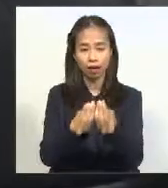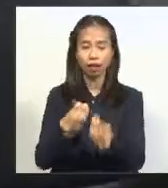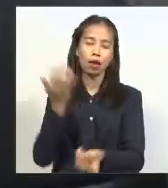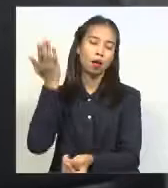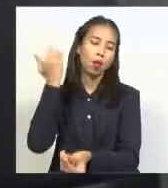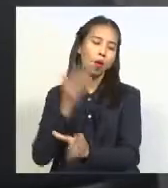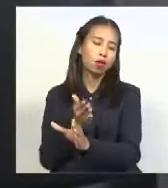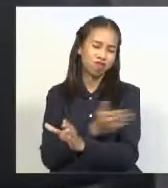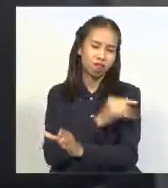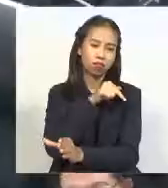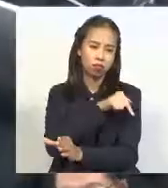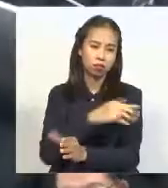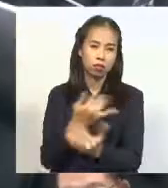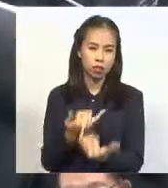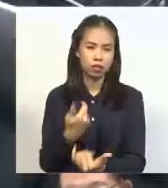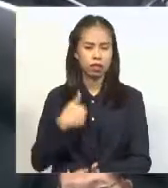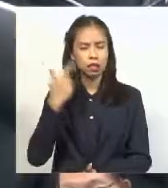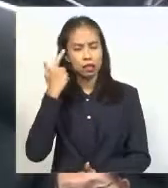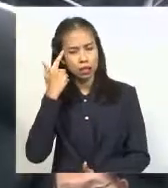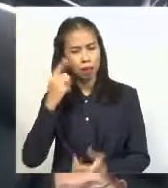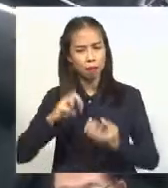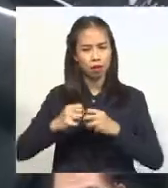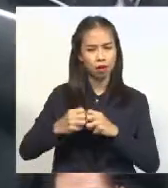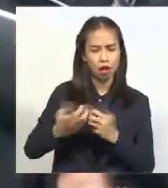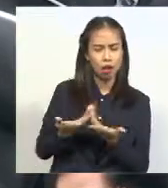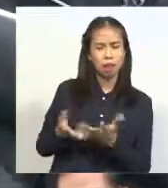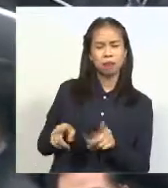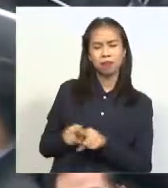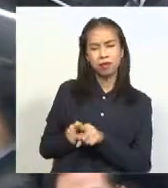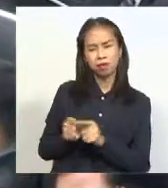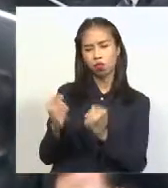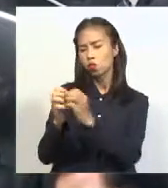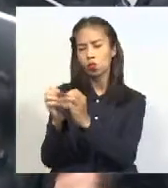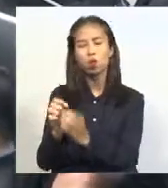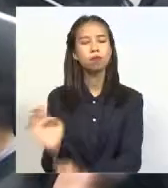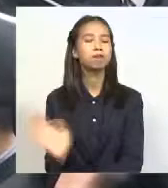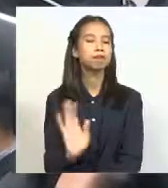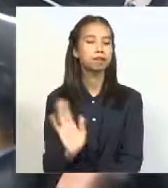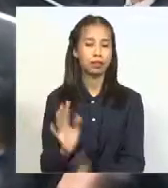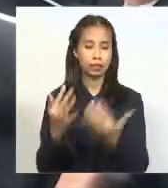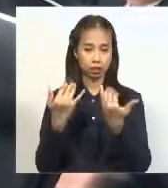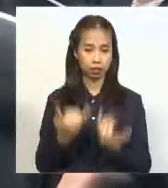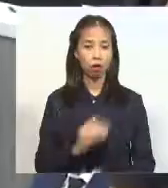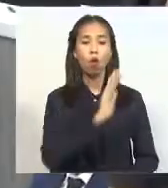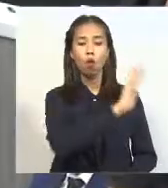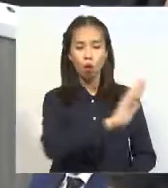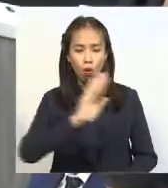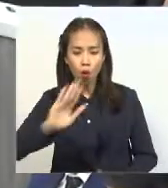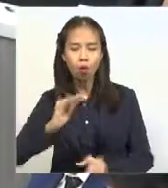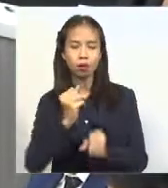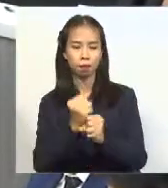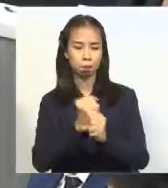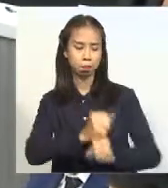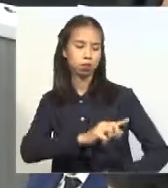าพรรคพลังประชารัฐไม่เคยตีรวนขัดขวางการอภิปรายแล้วก็ถือว่าต่างฝ่ายต่างทำหน้าที่